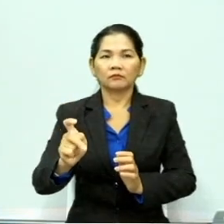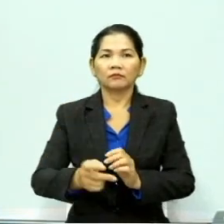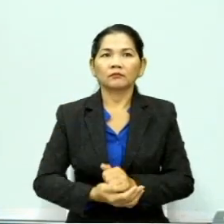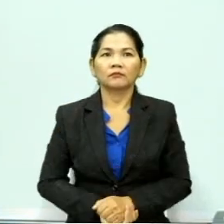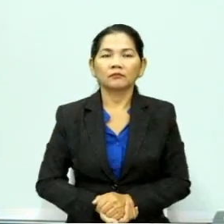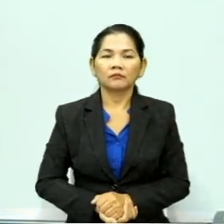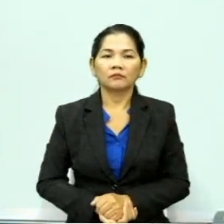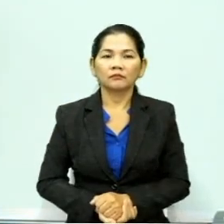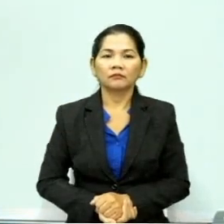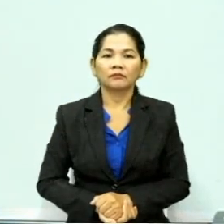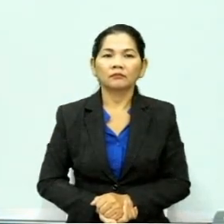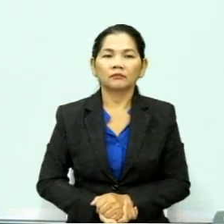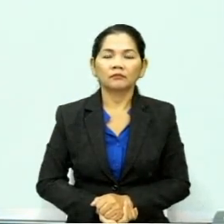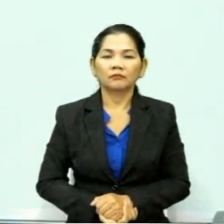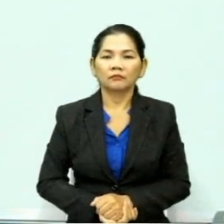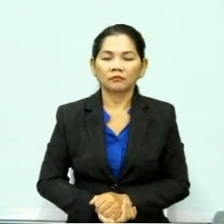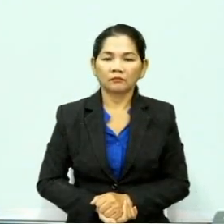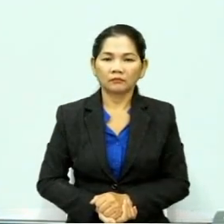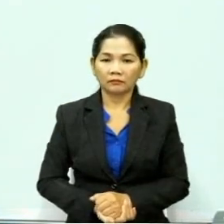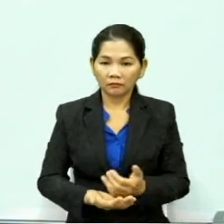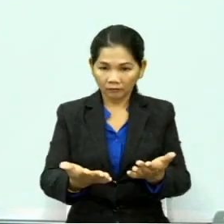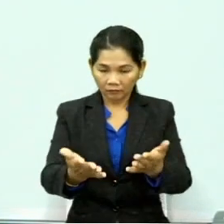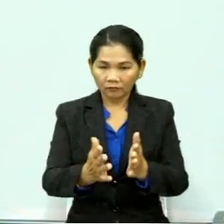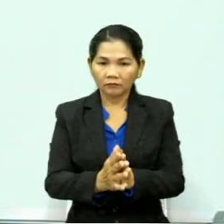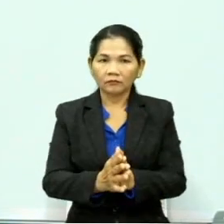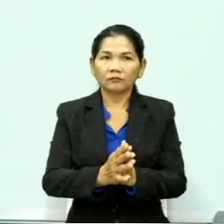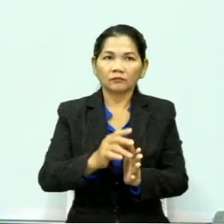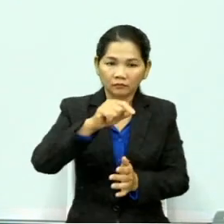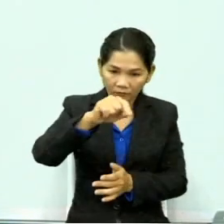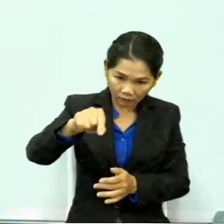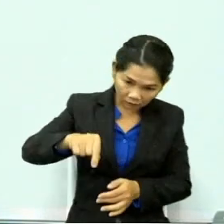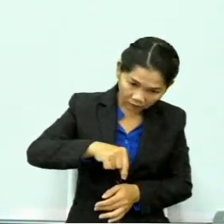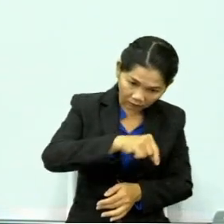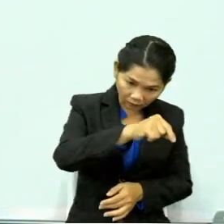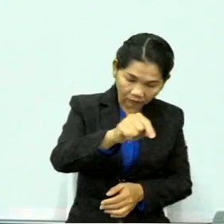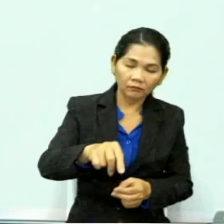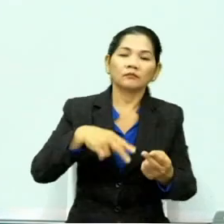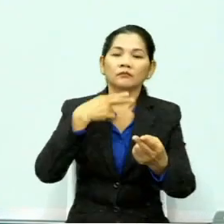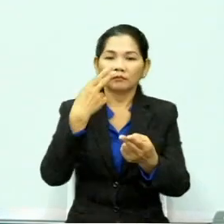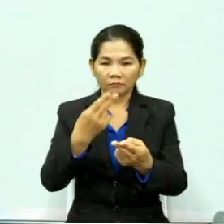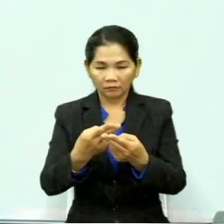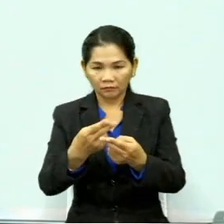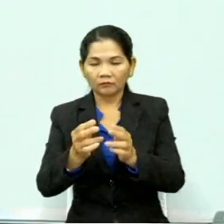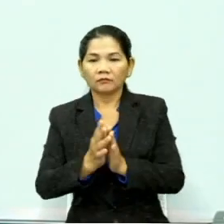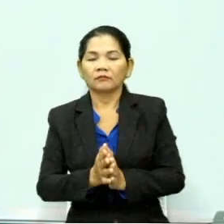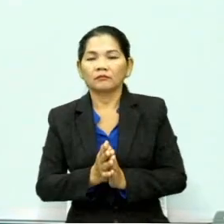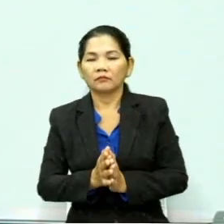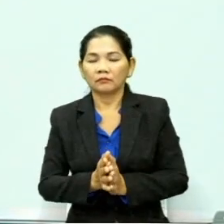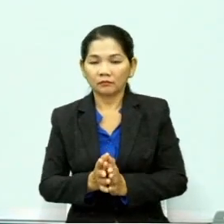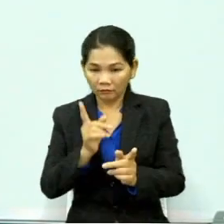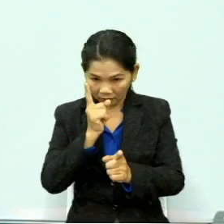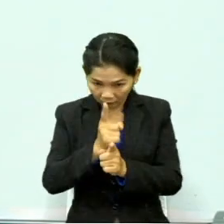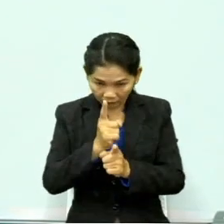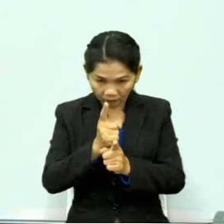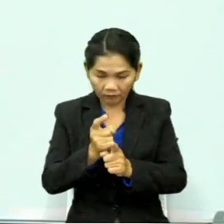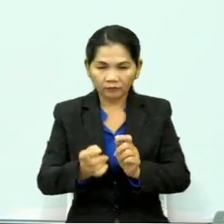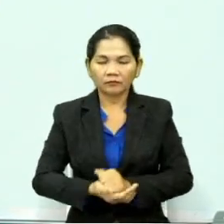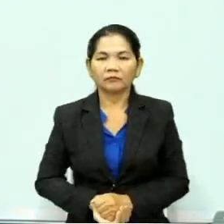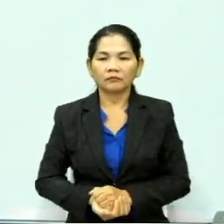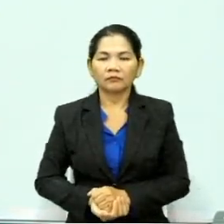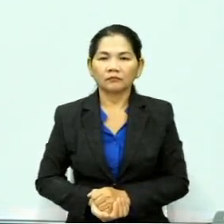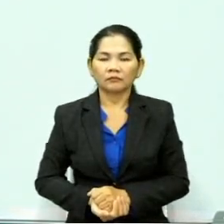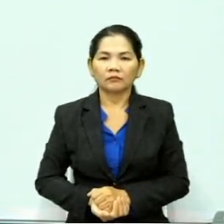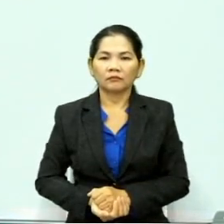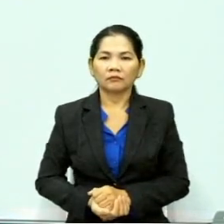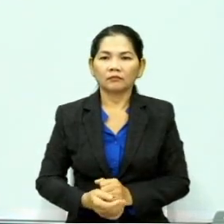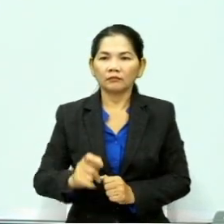cờ chà chắc nè cổ ở con cú vinh chung vinh chùm lại chà đá trầm trời nè con á